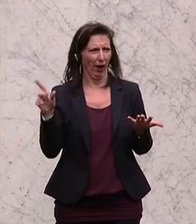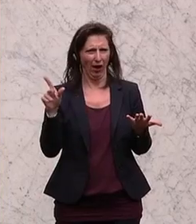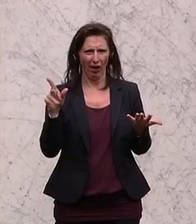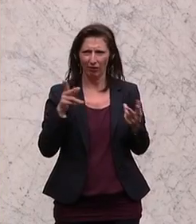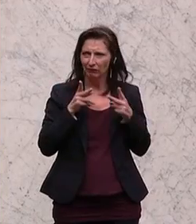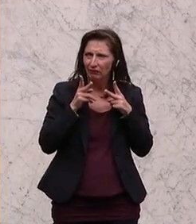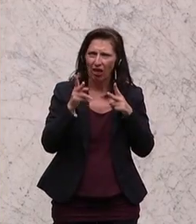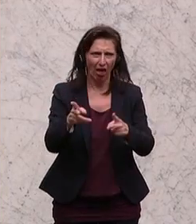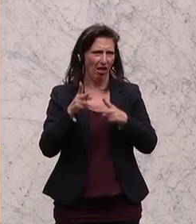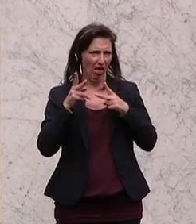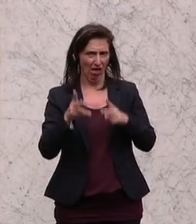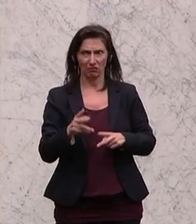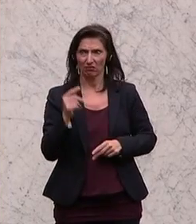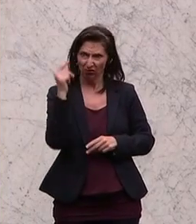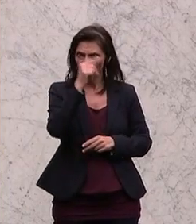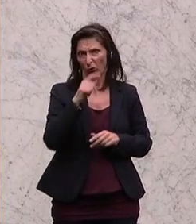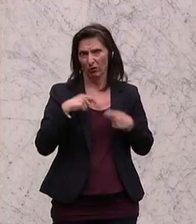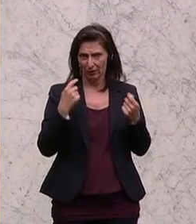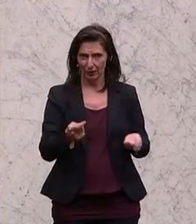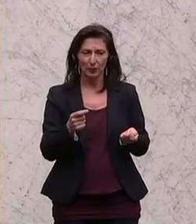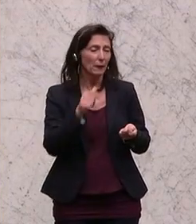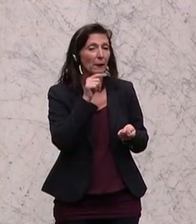Debatten Einzug gehalten haben, nicht nur